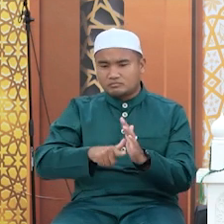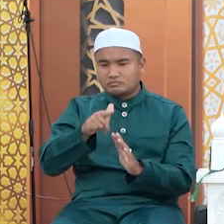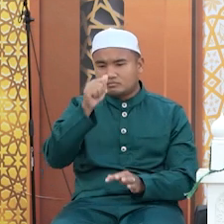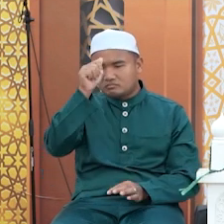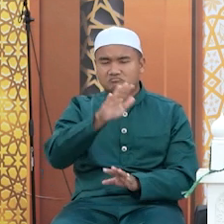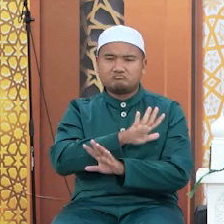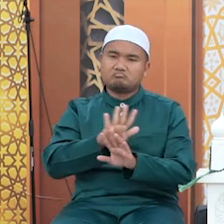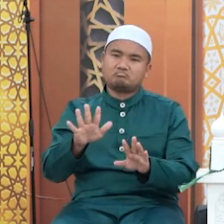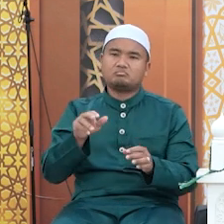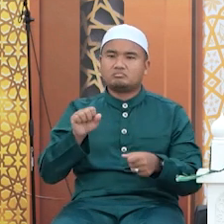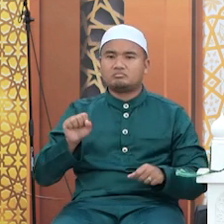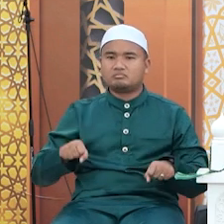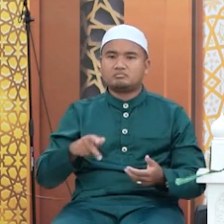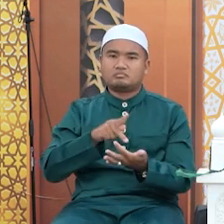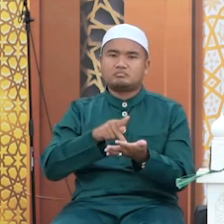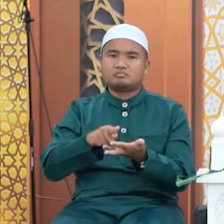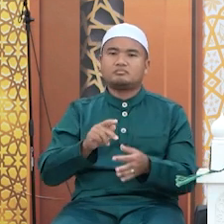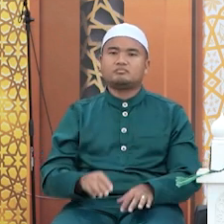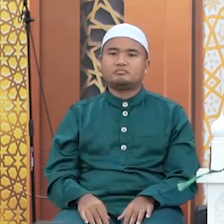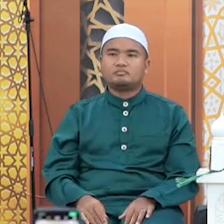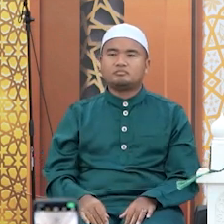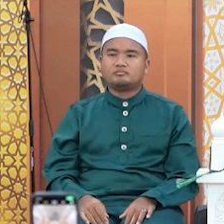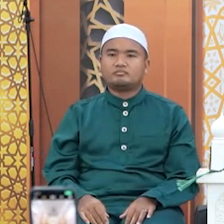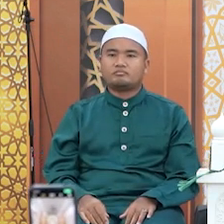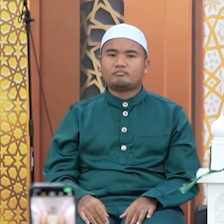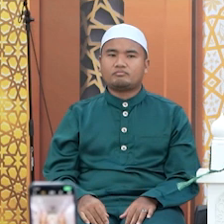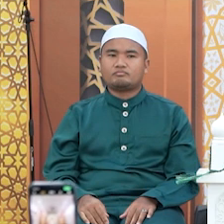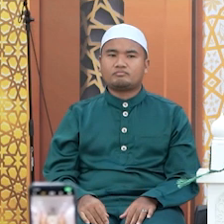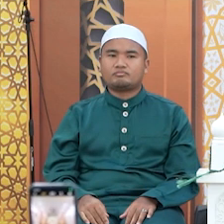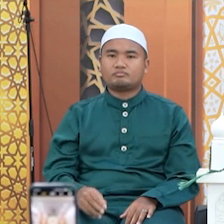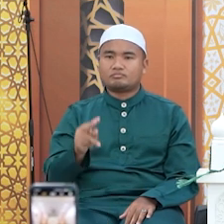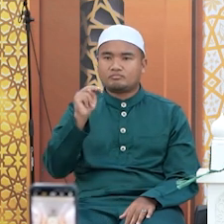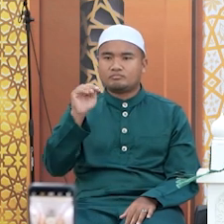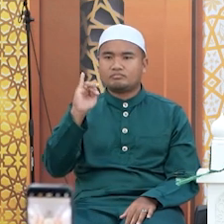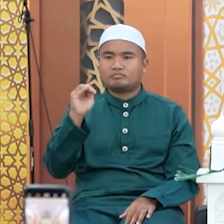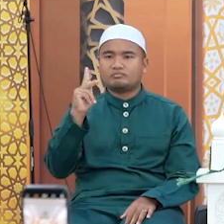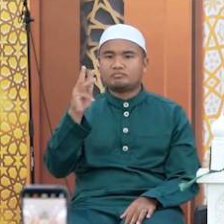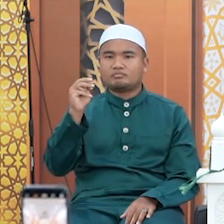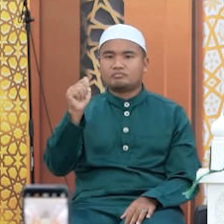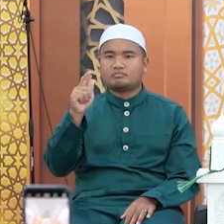Seperkara yang perlu kita ingat, nikmat ini kita tak akan rasa hebatnya.